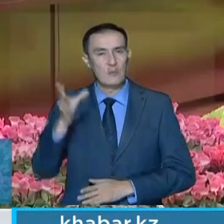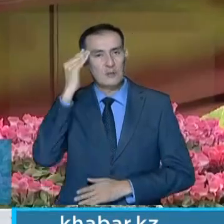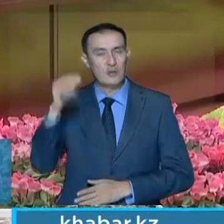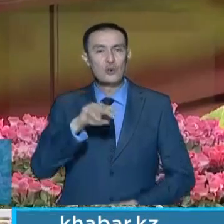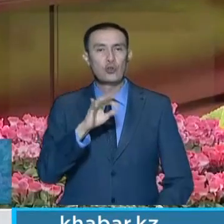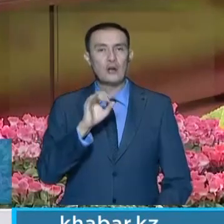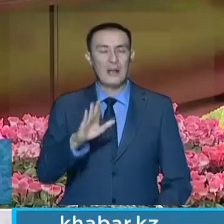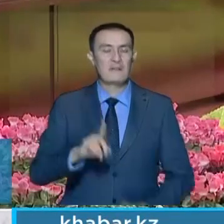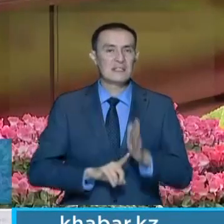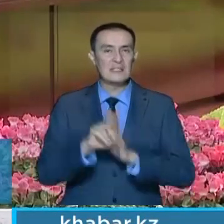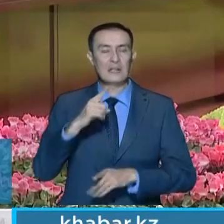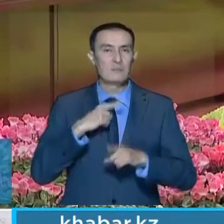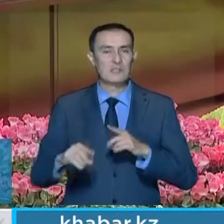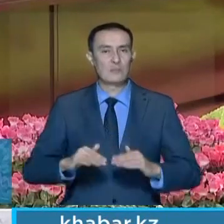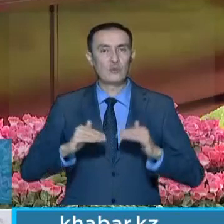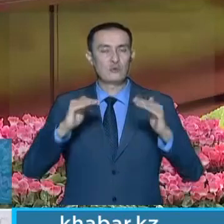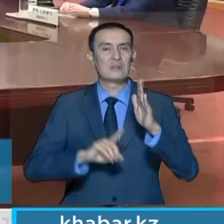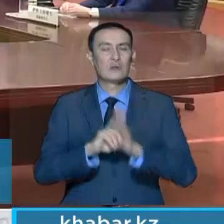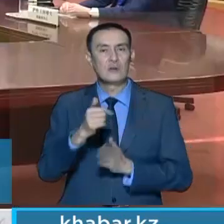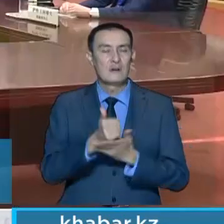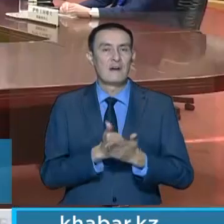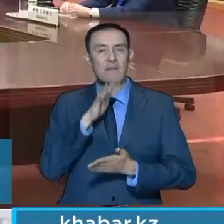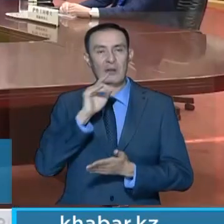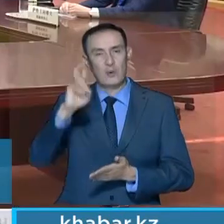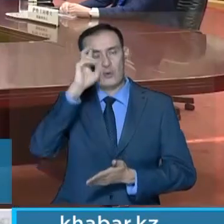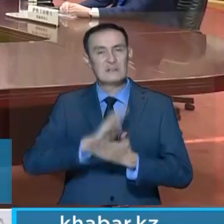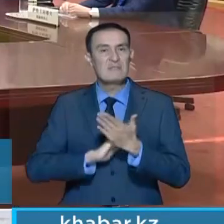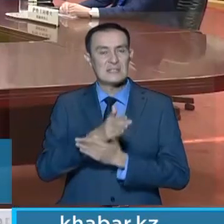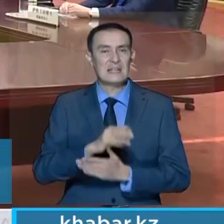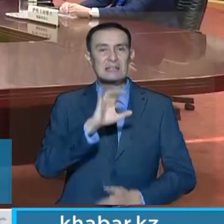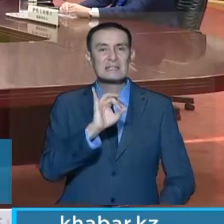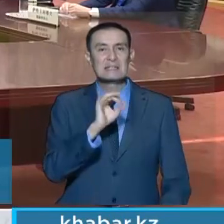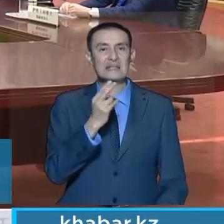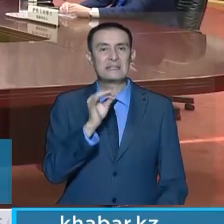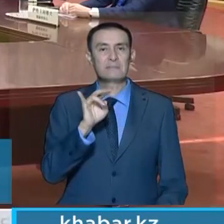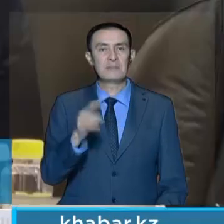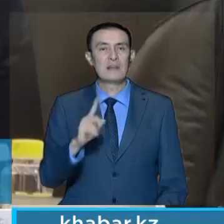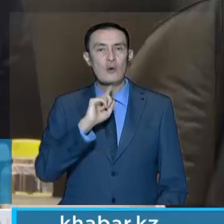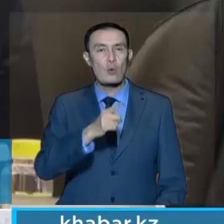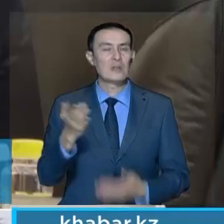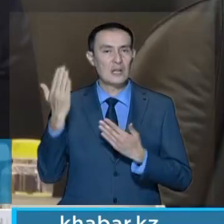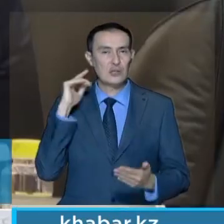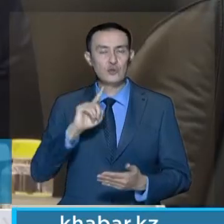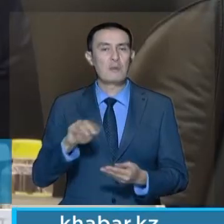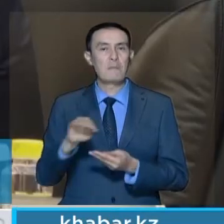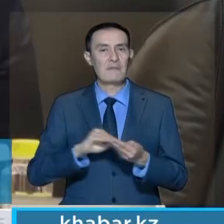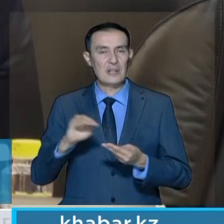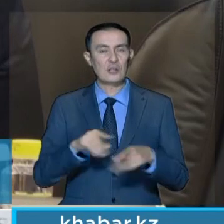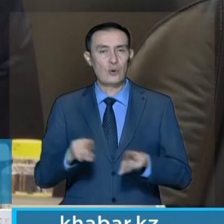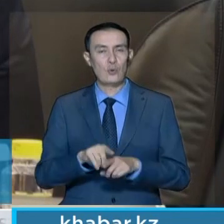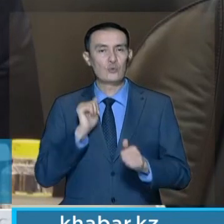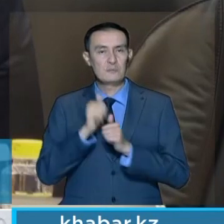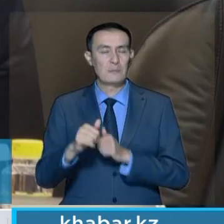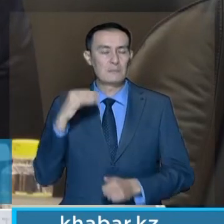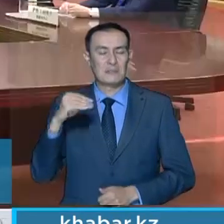Касым-Жомарта Токаева, старт быстрому росту был заложен во время госвизита Си Цзиньпиня в Казахстан год назад. Чтобы повторить подобный успех,